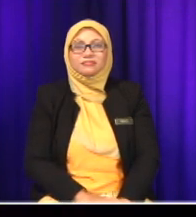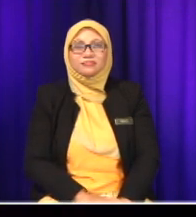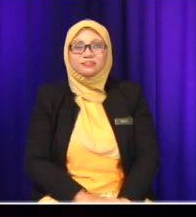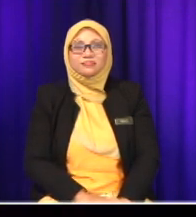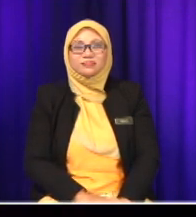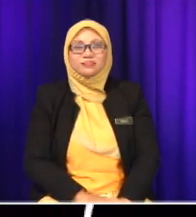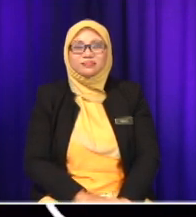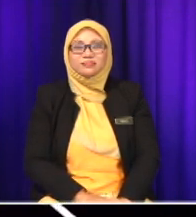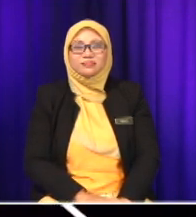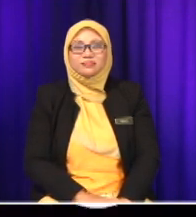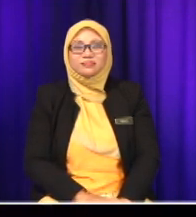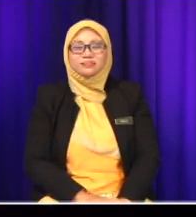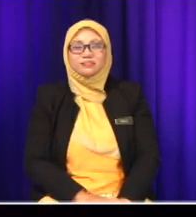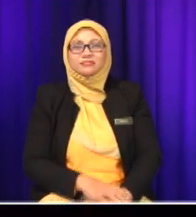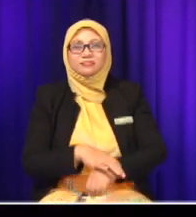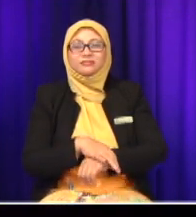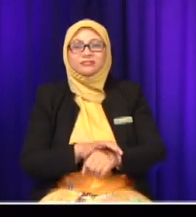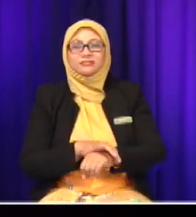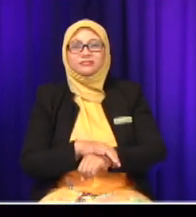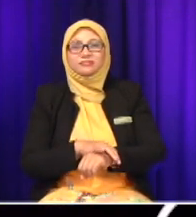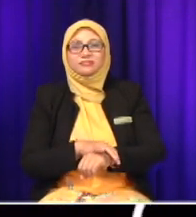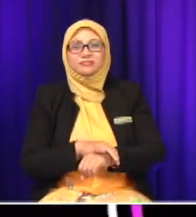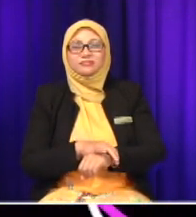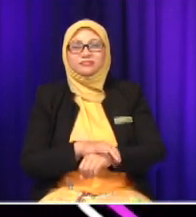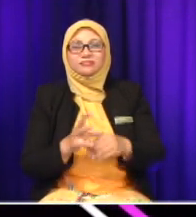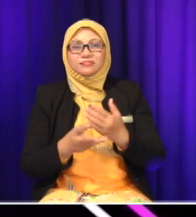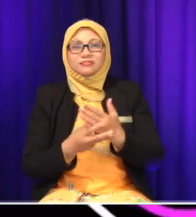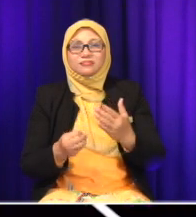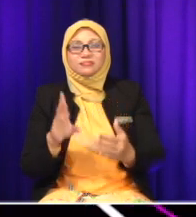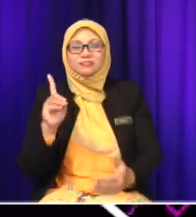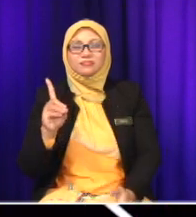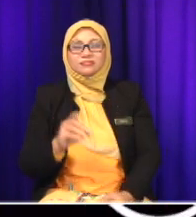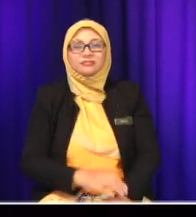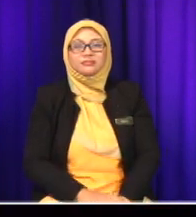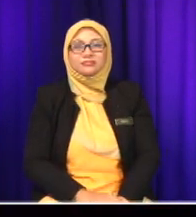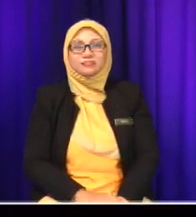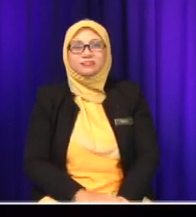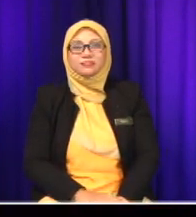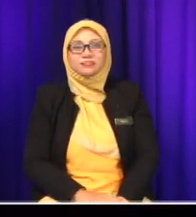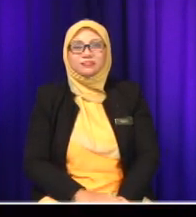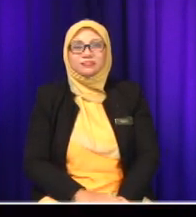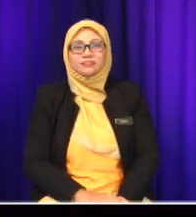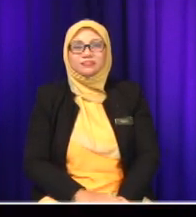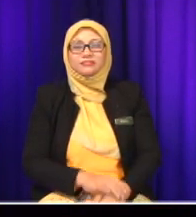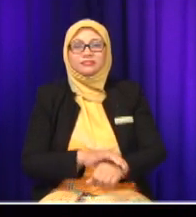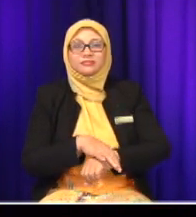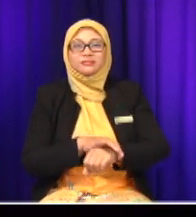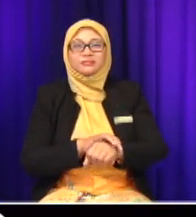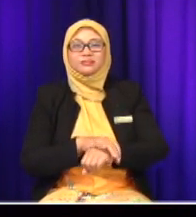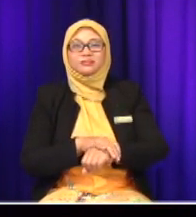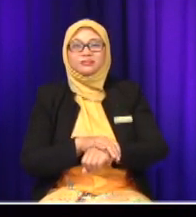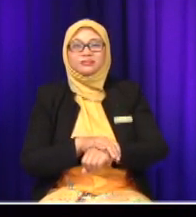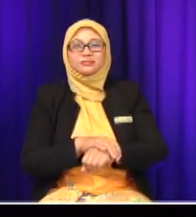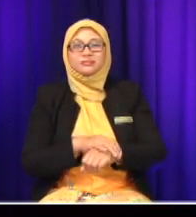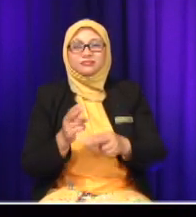betul gelang minyak D okey gelang minyak D betul baik gelang pengikis